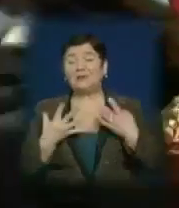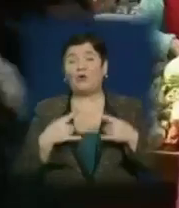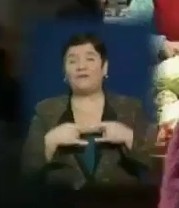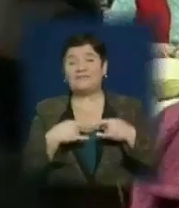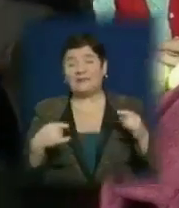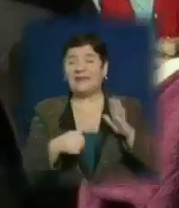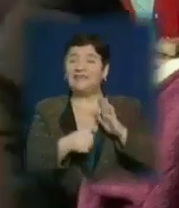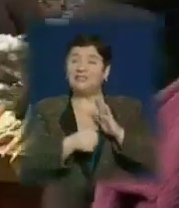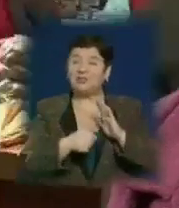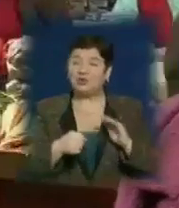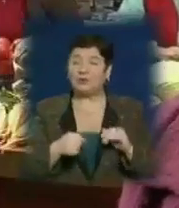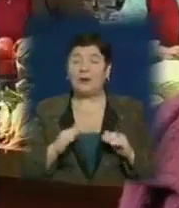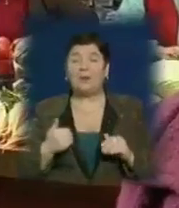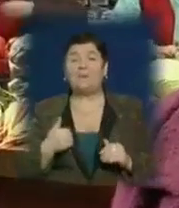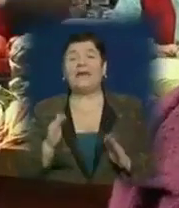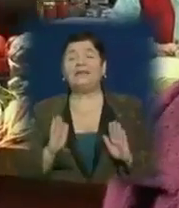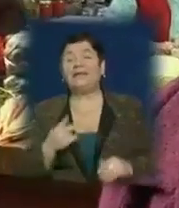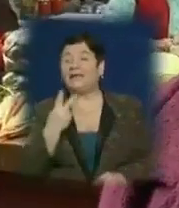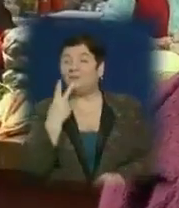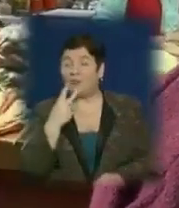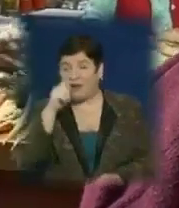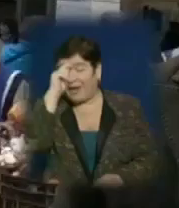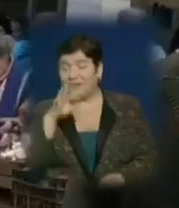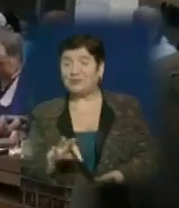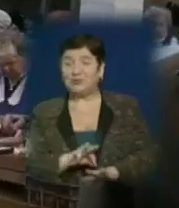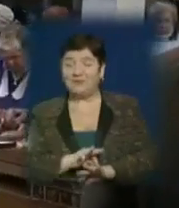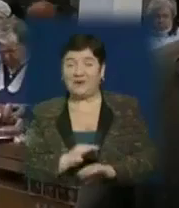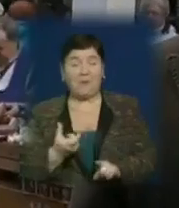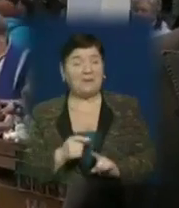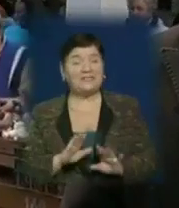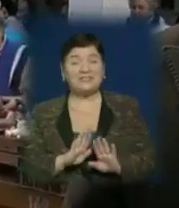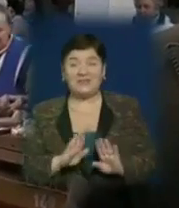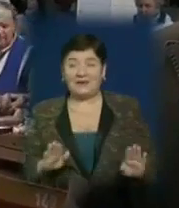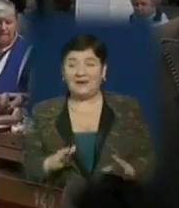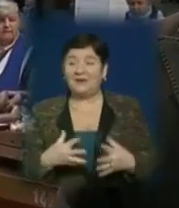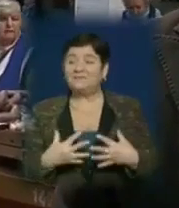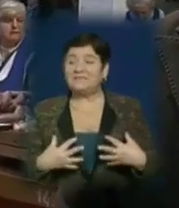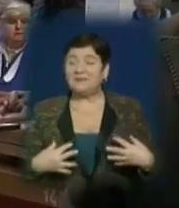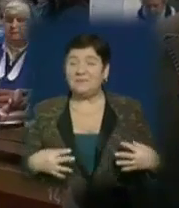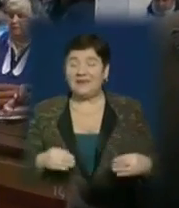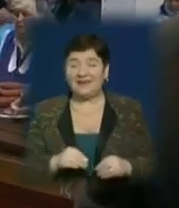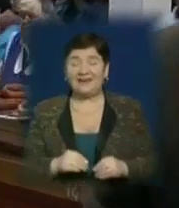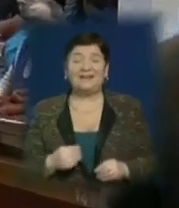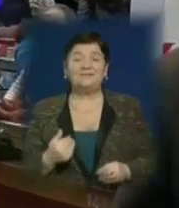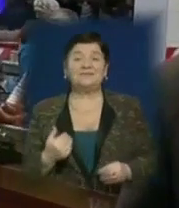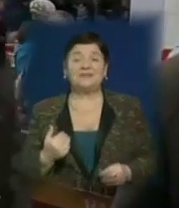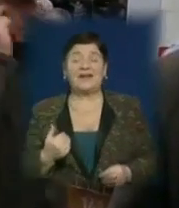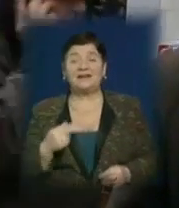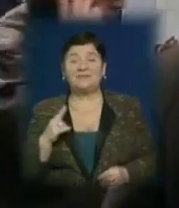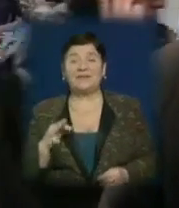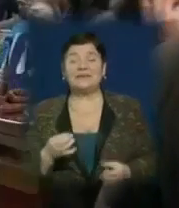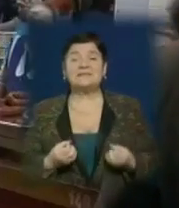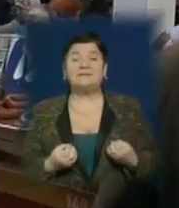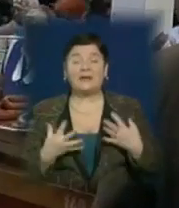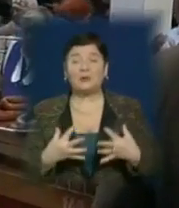гривень 600, бо ми тільки двоє з чоловіком, більше ні. Зустрічати Новий рік з сім'єю, з дітками своїми, це